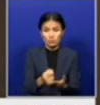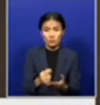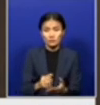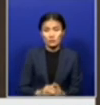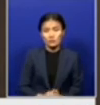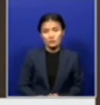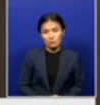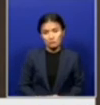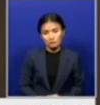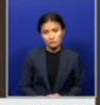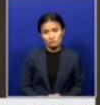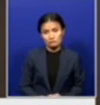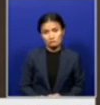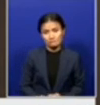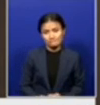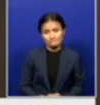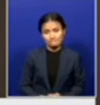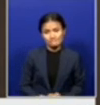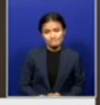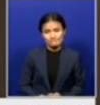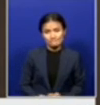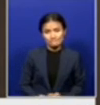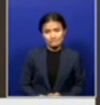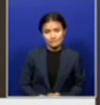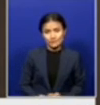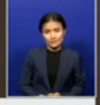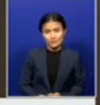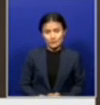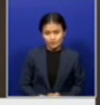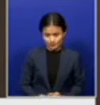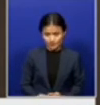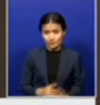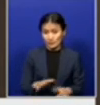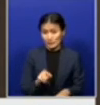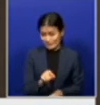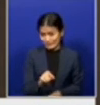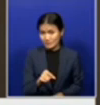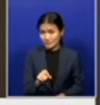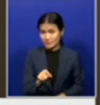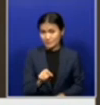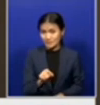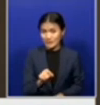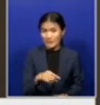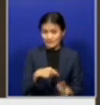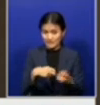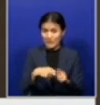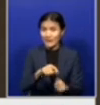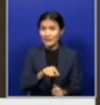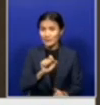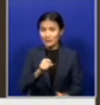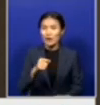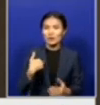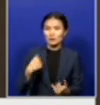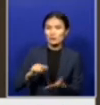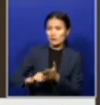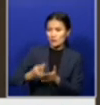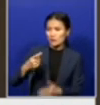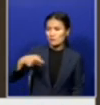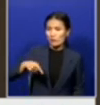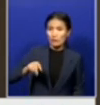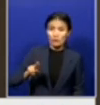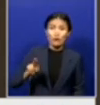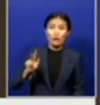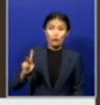จะเกิดขึ้นดังนั้นก็จึงเป็นที่มาของพรก. 3 ฉบับที่ท่านนายกรัฐมนตรีได้กรุณา